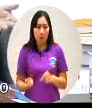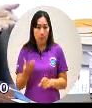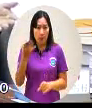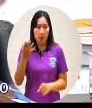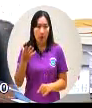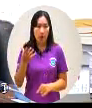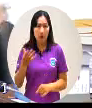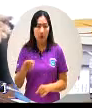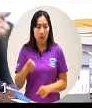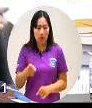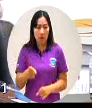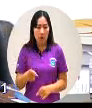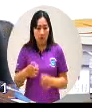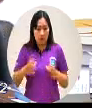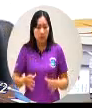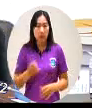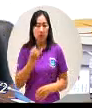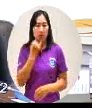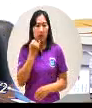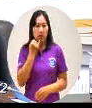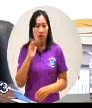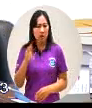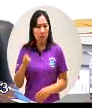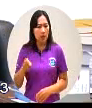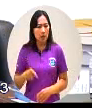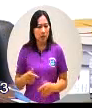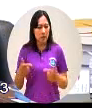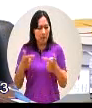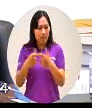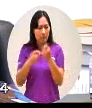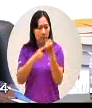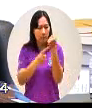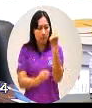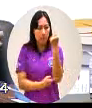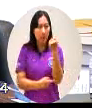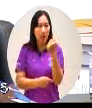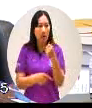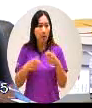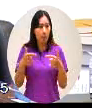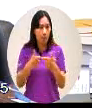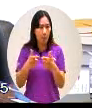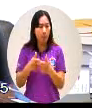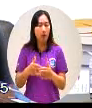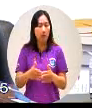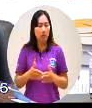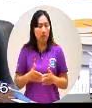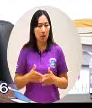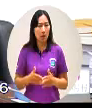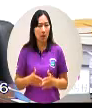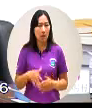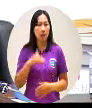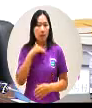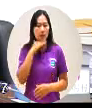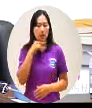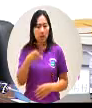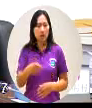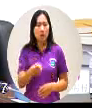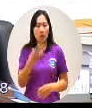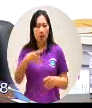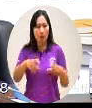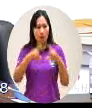等于去，但这个去甲中央的法令有相关着无？哦，这个等一下我会当做这方面的答复。